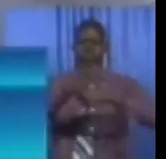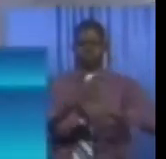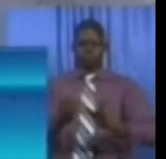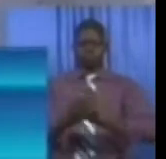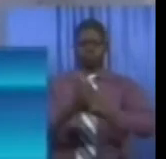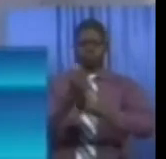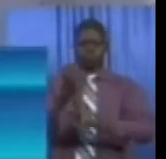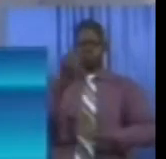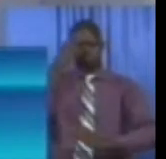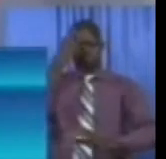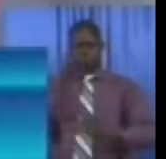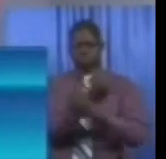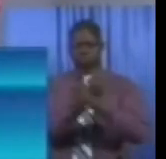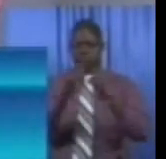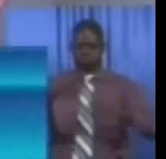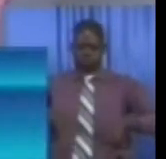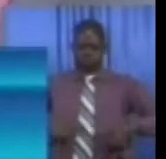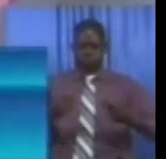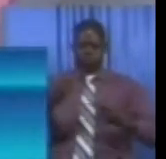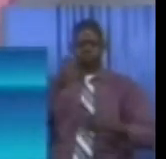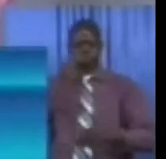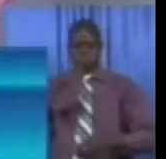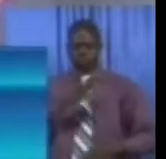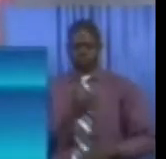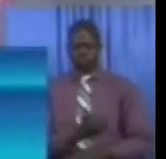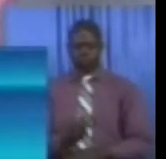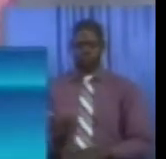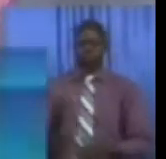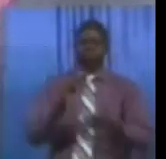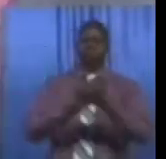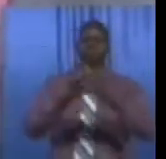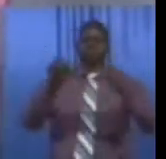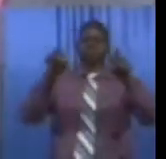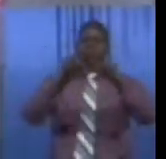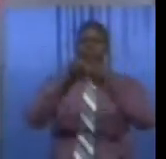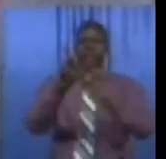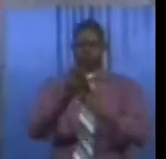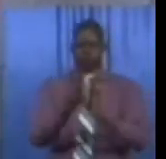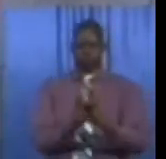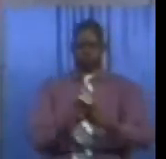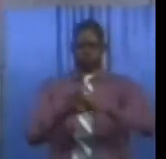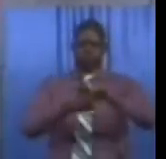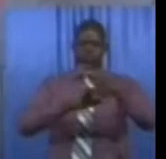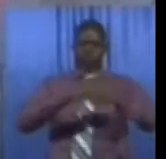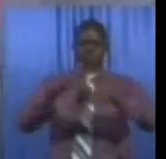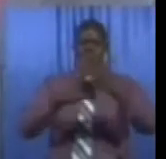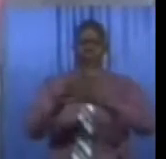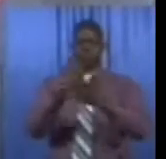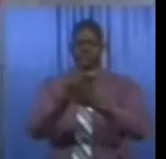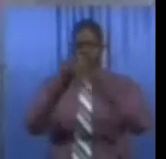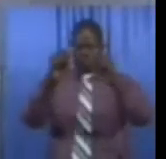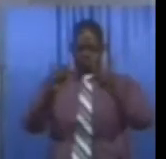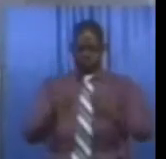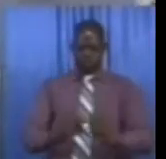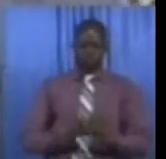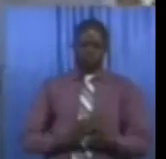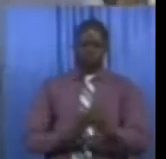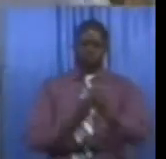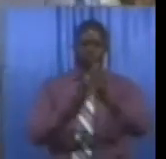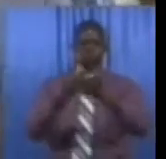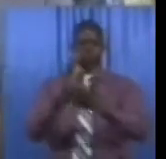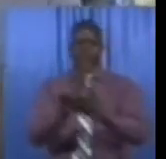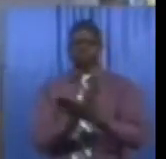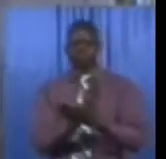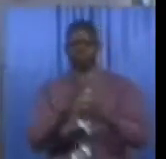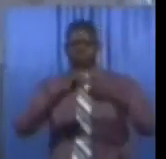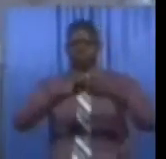pour sauver la vie des femmes et des enfants. C'est notre principe de base. Donc tout ce qui peut conduit à améliorer le sort